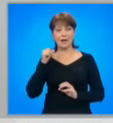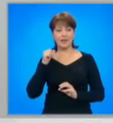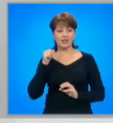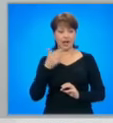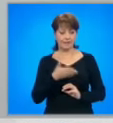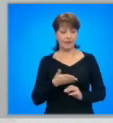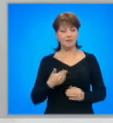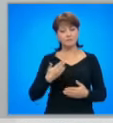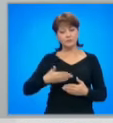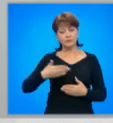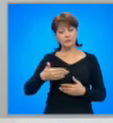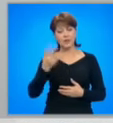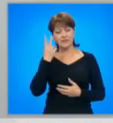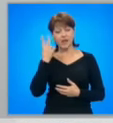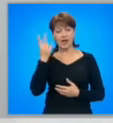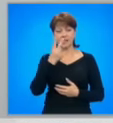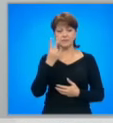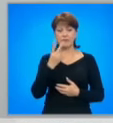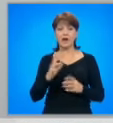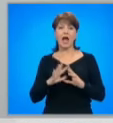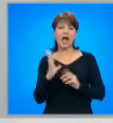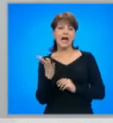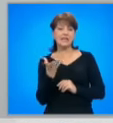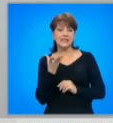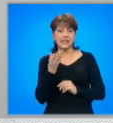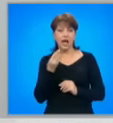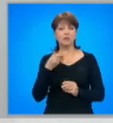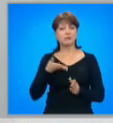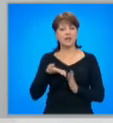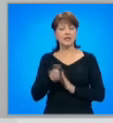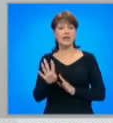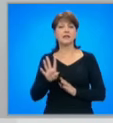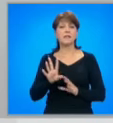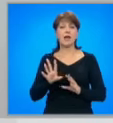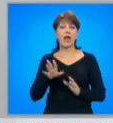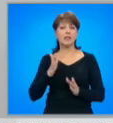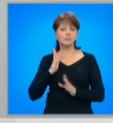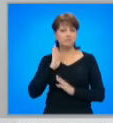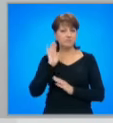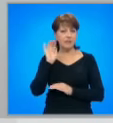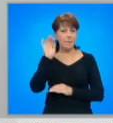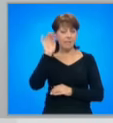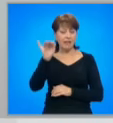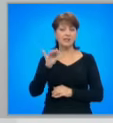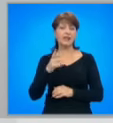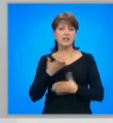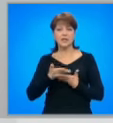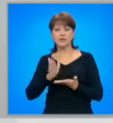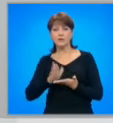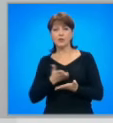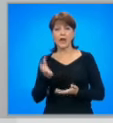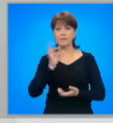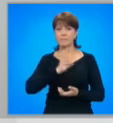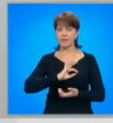А в последствие, разбира се, да заедно да излизат на трети пазари, заедно да споделят печалбата, като по този начин